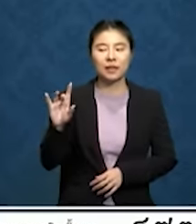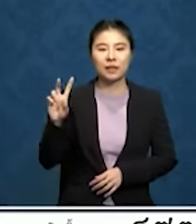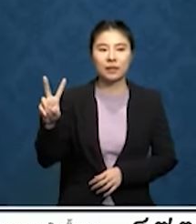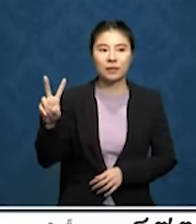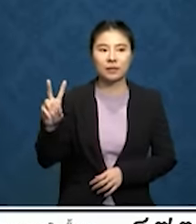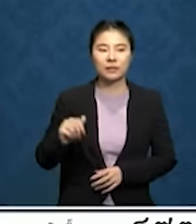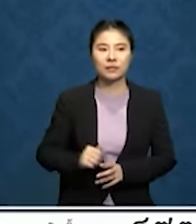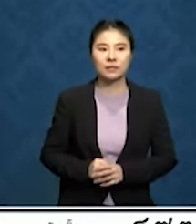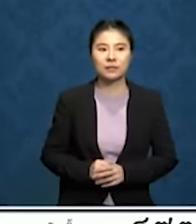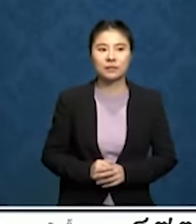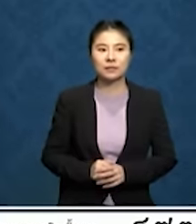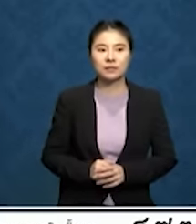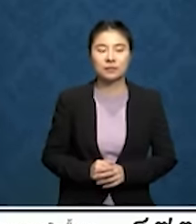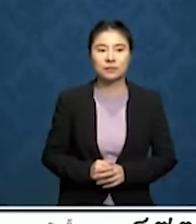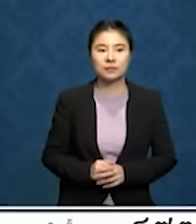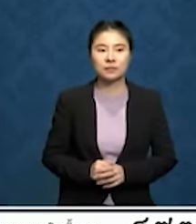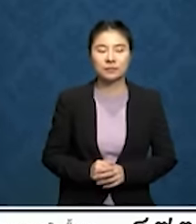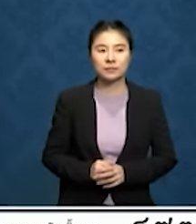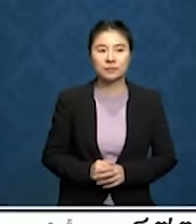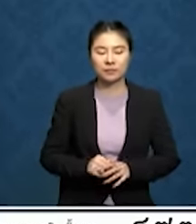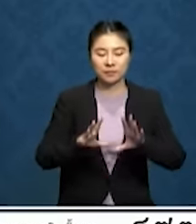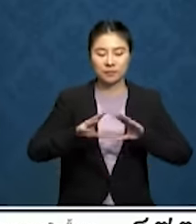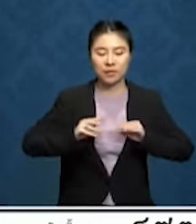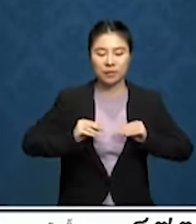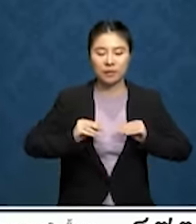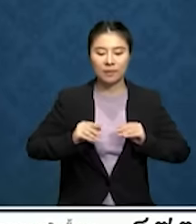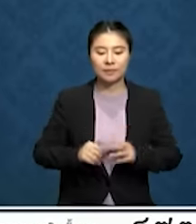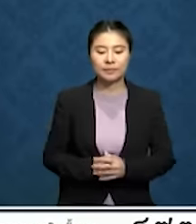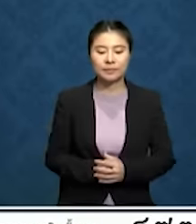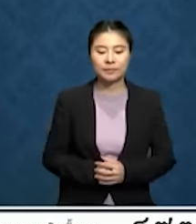182นายนรินทร์คังผา เห็นชอบครับ